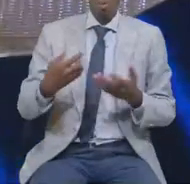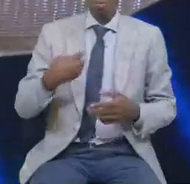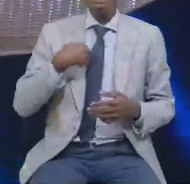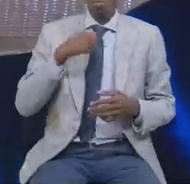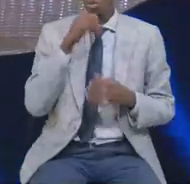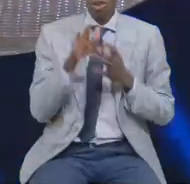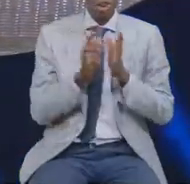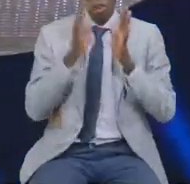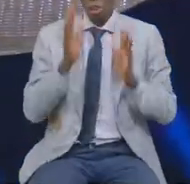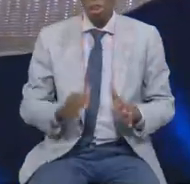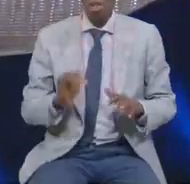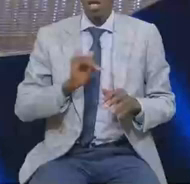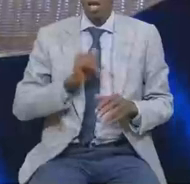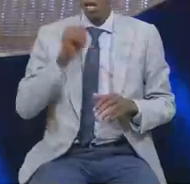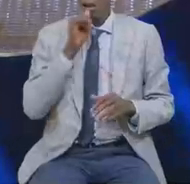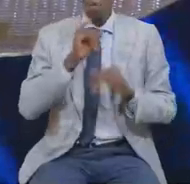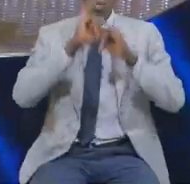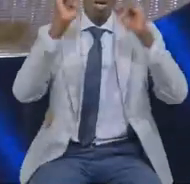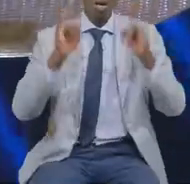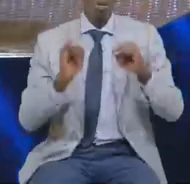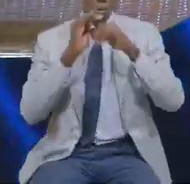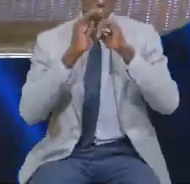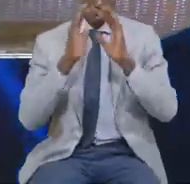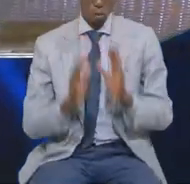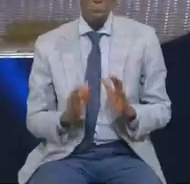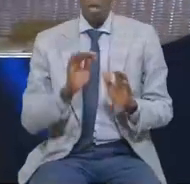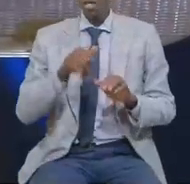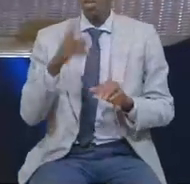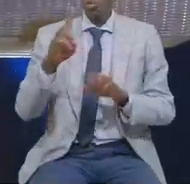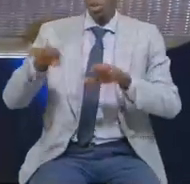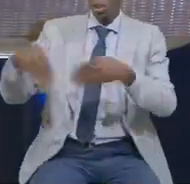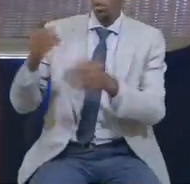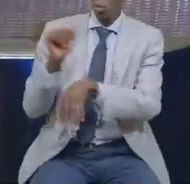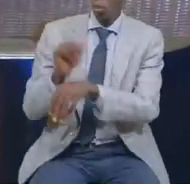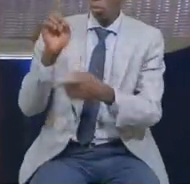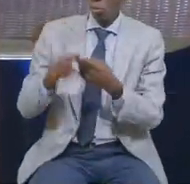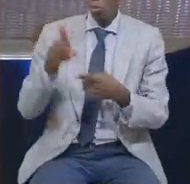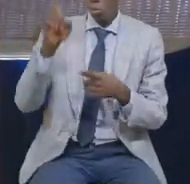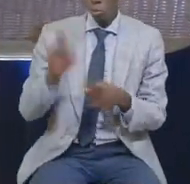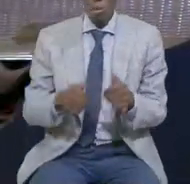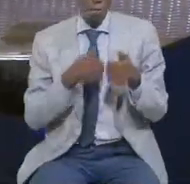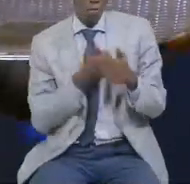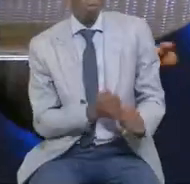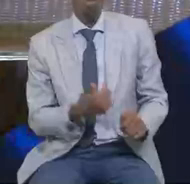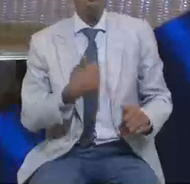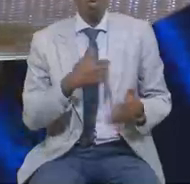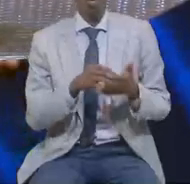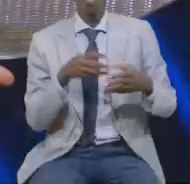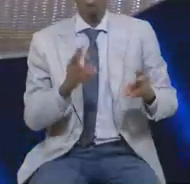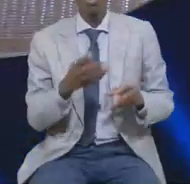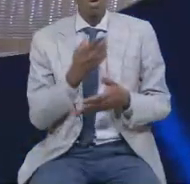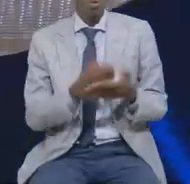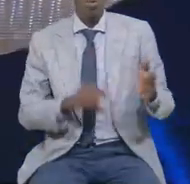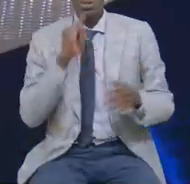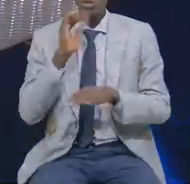un idolâtre, et quiconque, s'il donne un travail à quelqu'un, voici ce que la personne doit faire. Et il t'appelle à faire